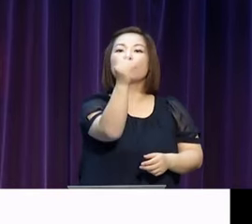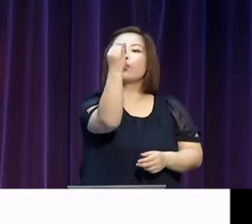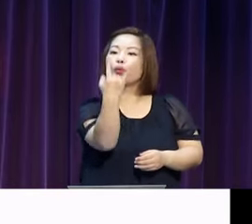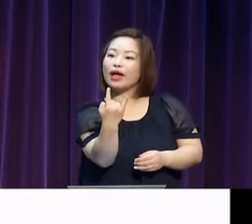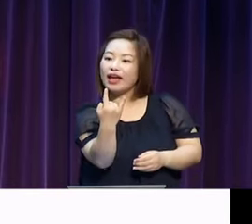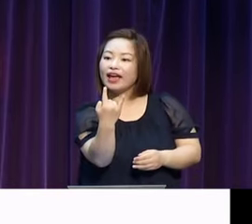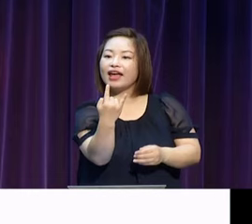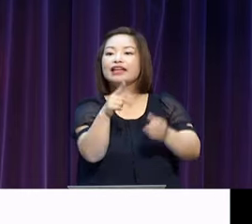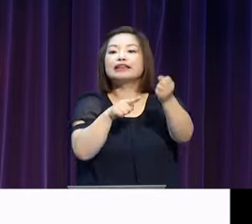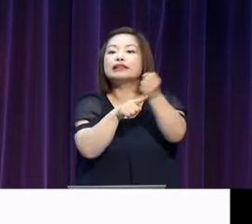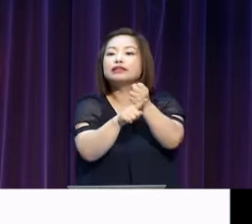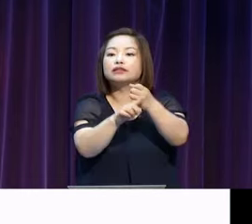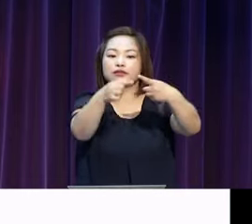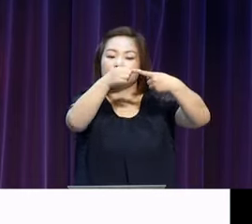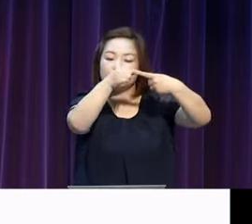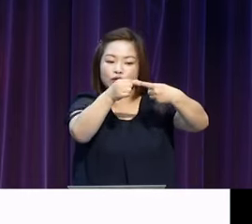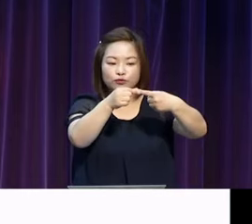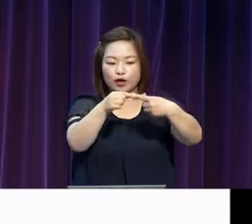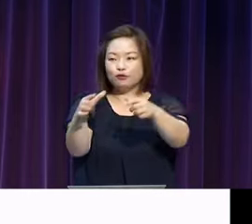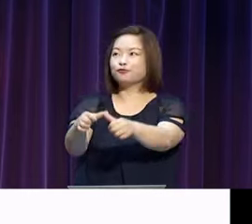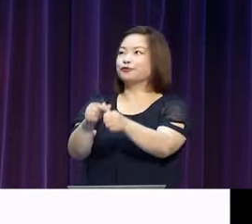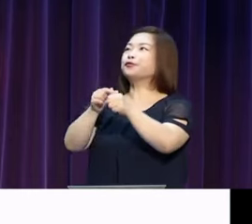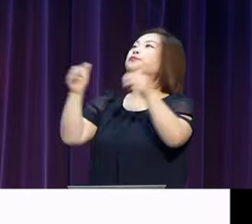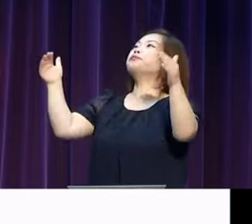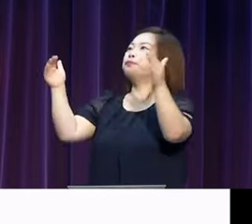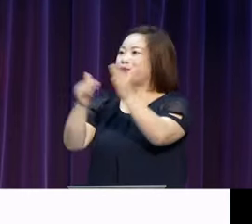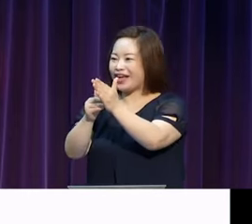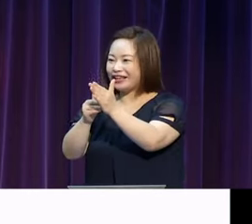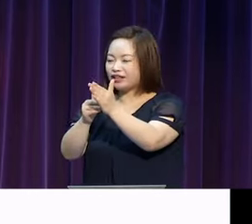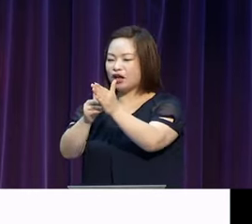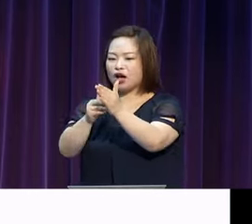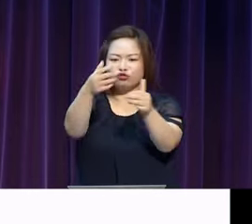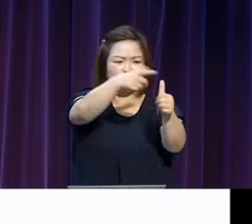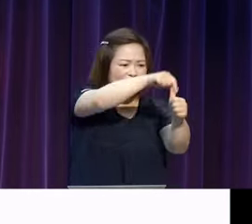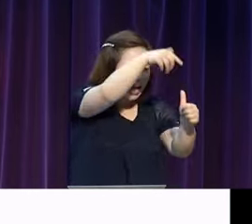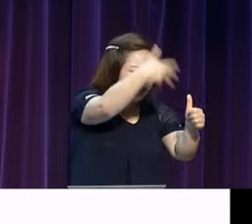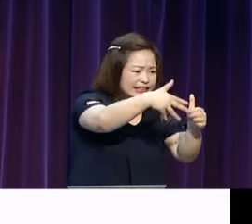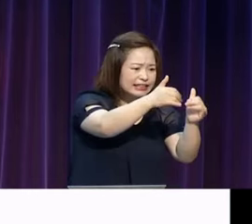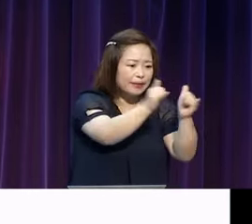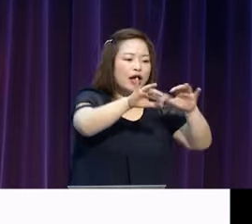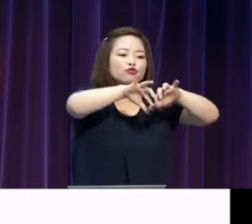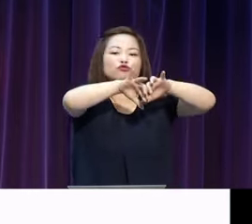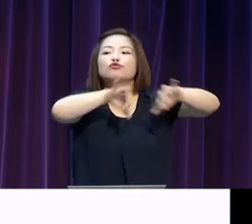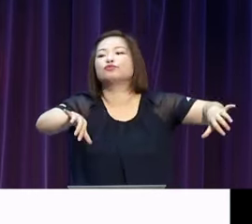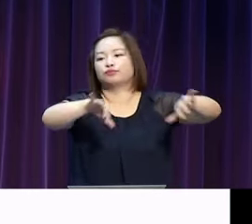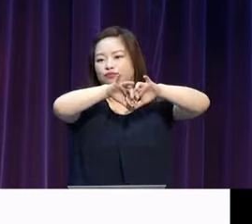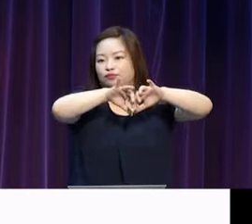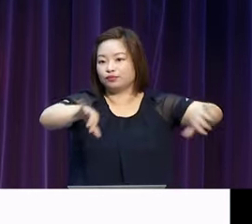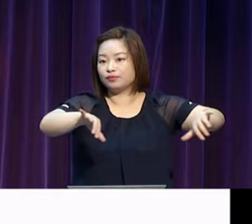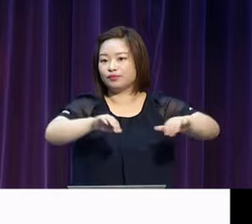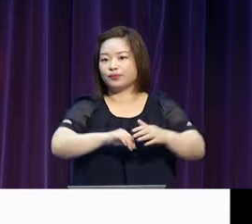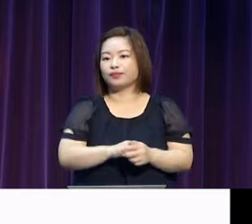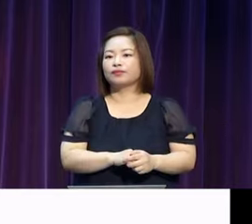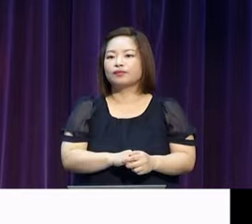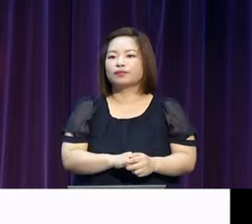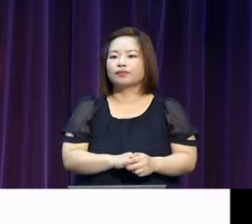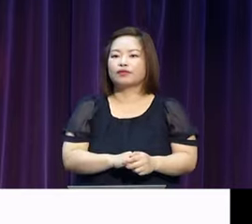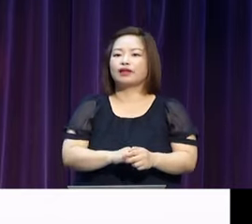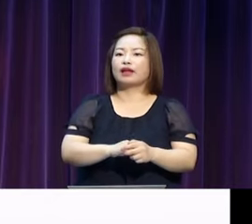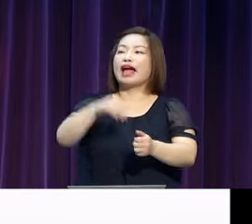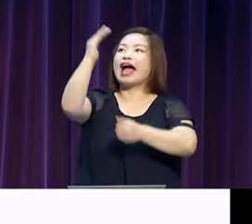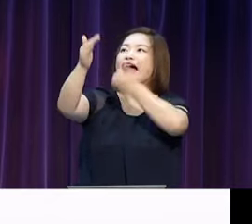구원을 받아서 세상 사람들, 구원 안 받은 사람들하고 구별된 사람들이에요. 즉,